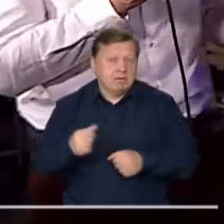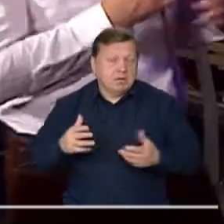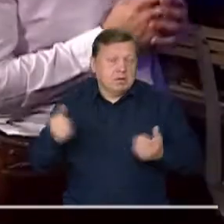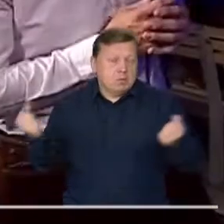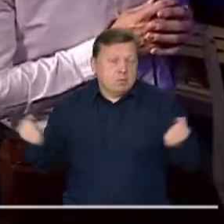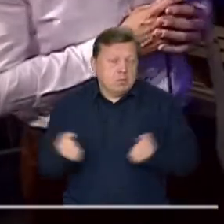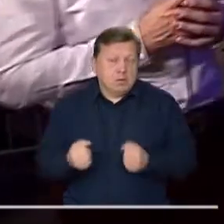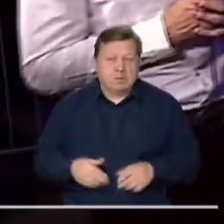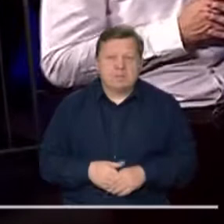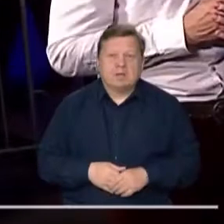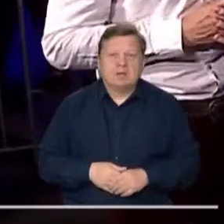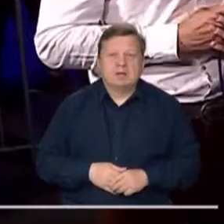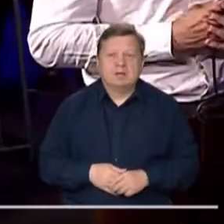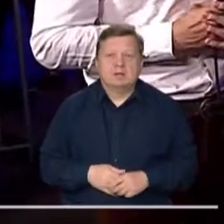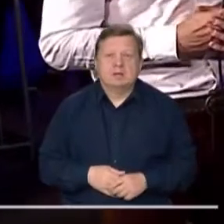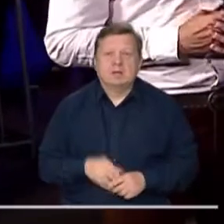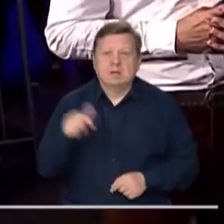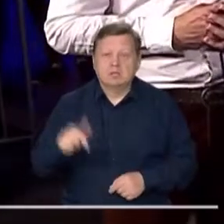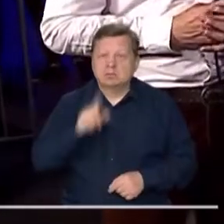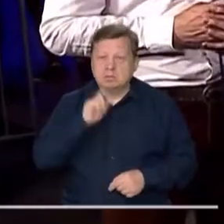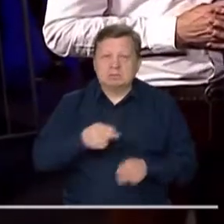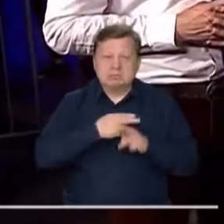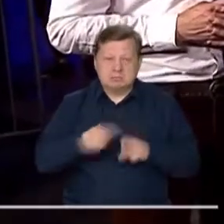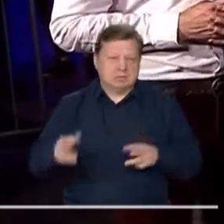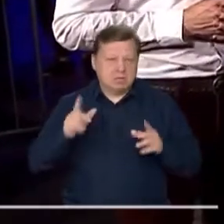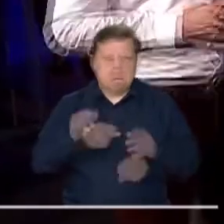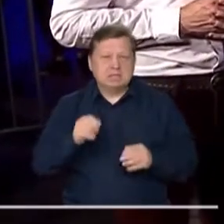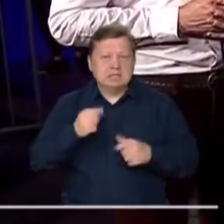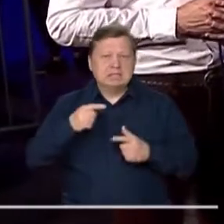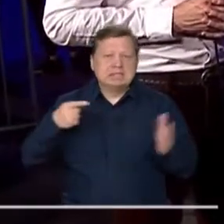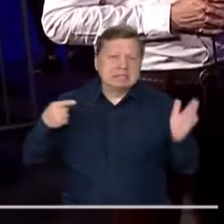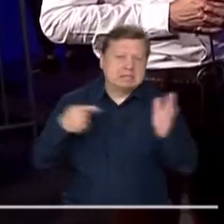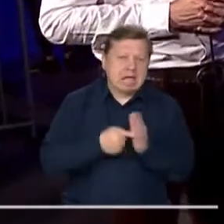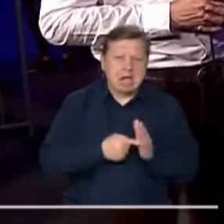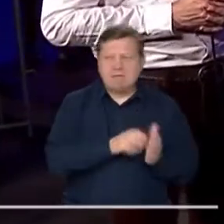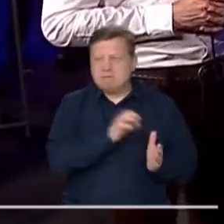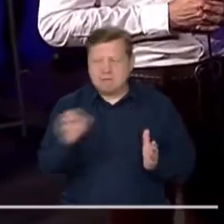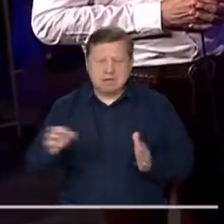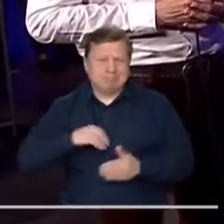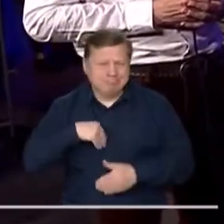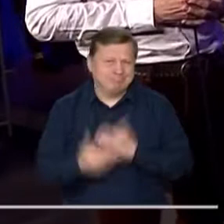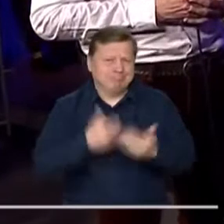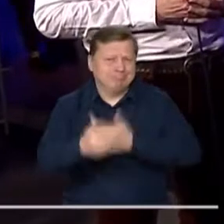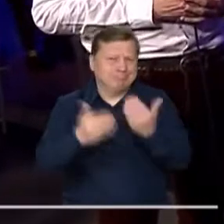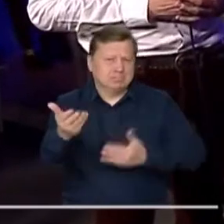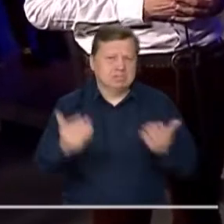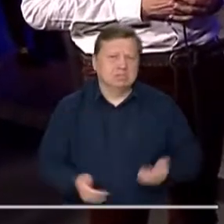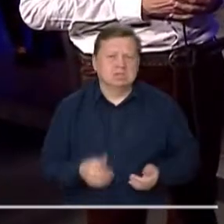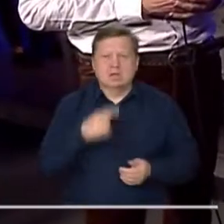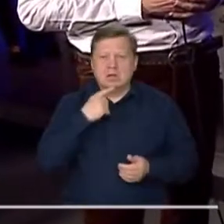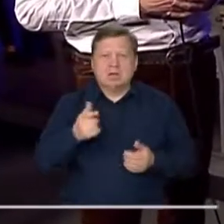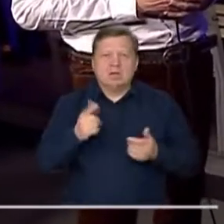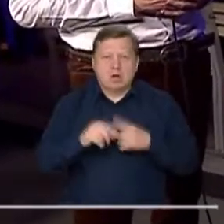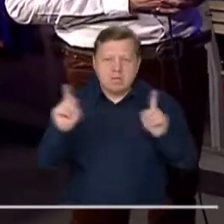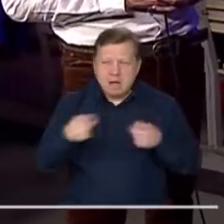Puentując wypowiedź braci, trzeba być prawdziwy i autentyczny, dążyć do celu po prostu. Mieć troszkę daru i troszkę